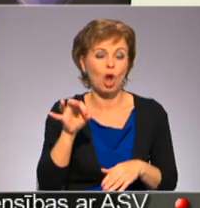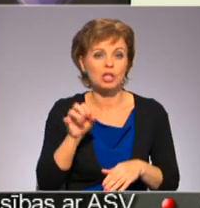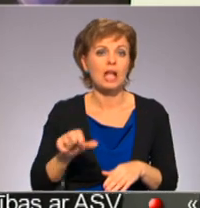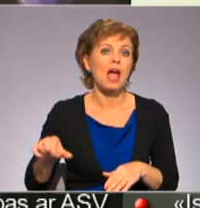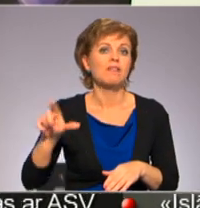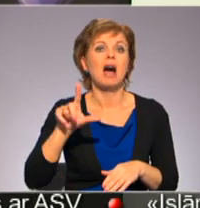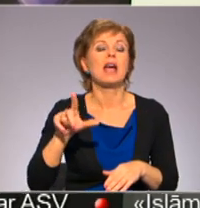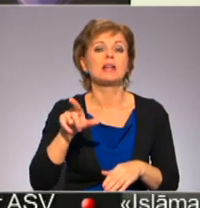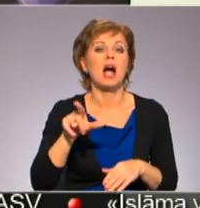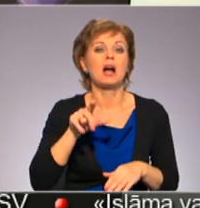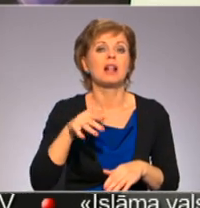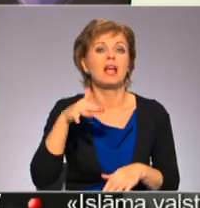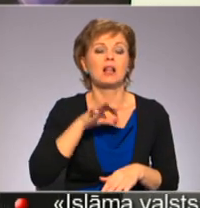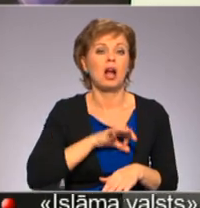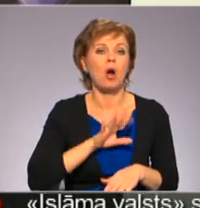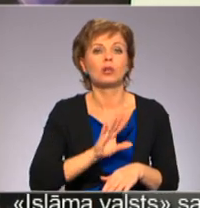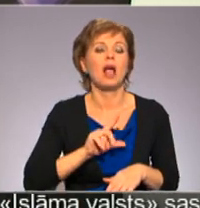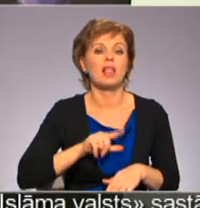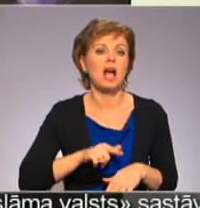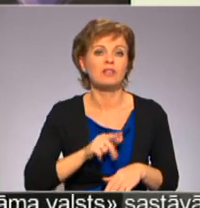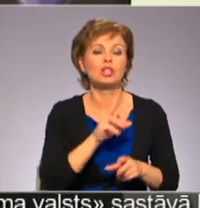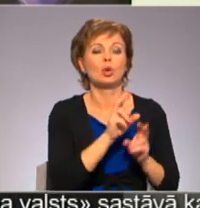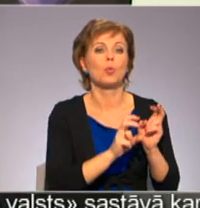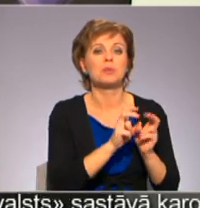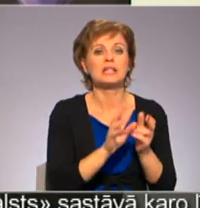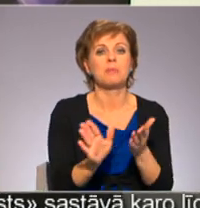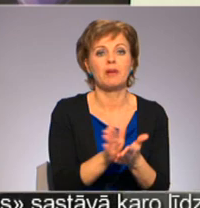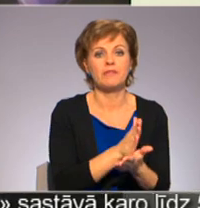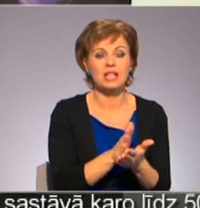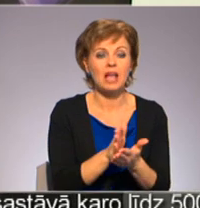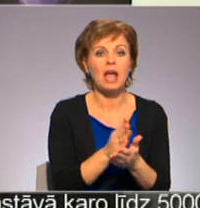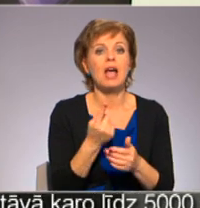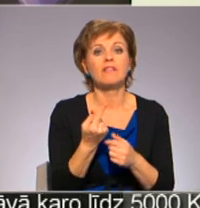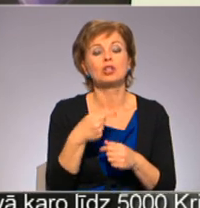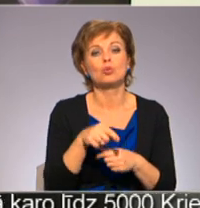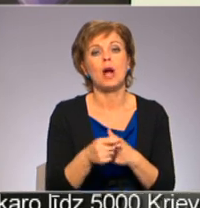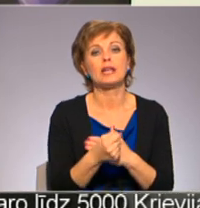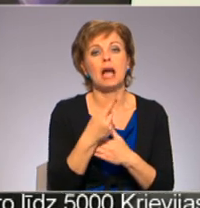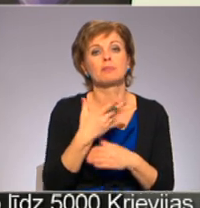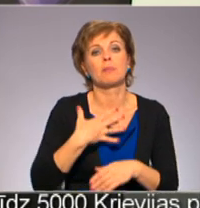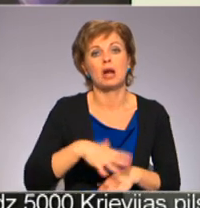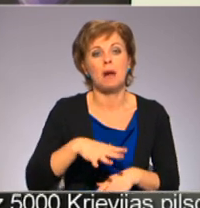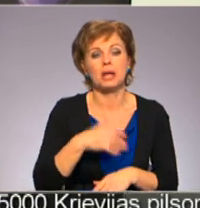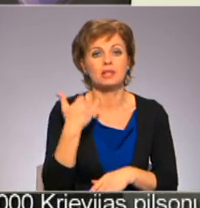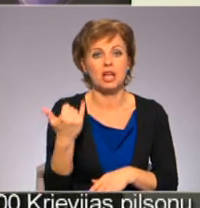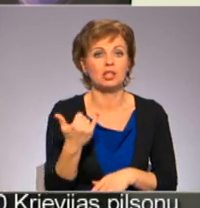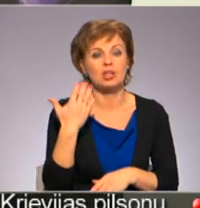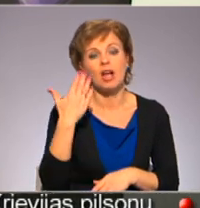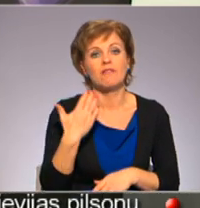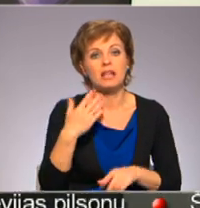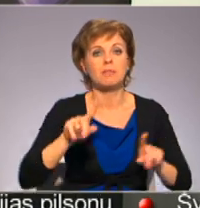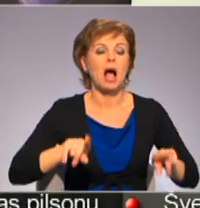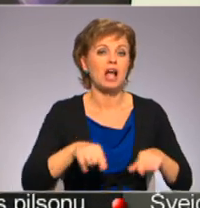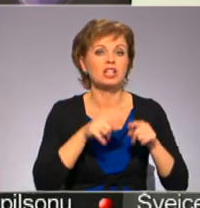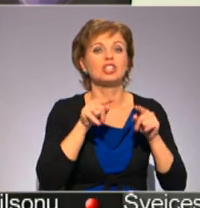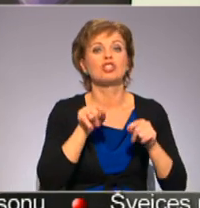kā 40% lielāks algas nekā Latvijas rūpniecībā vidēji. Un tas ir viens no tiem iemesliem, kāpēc mums arī interesē Ventspili attīstīt šo